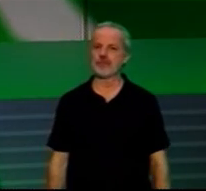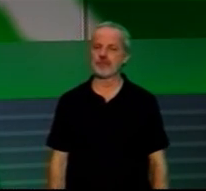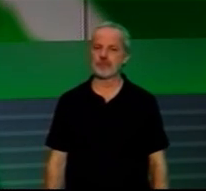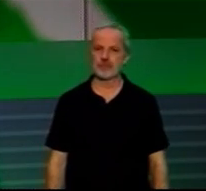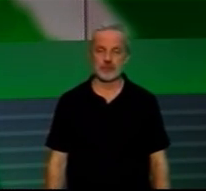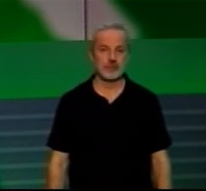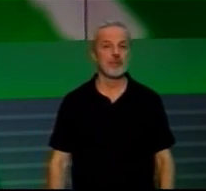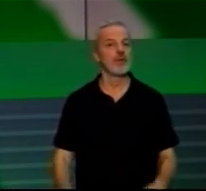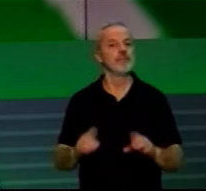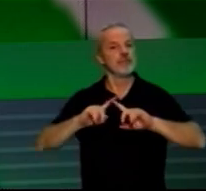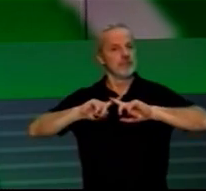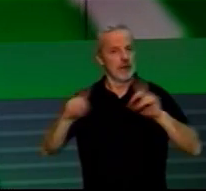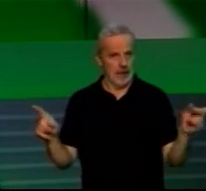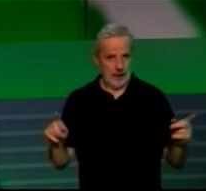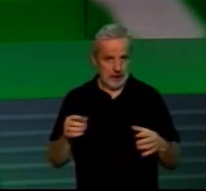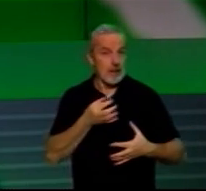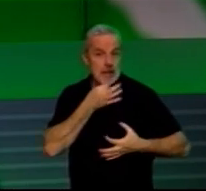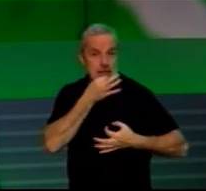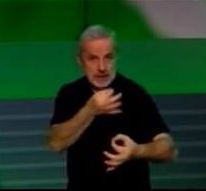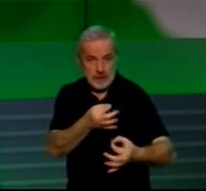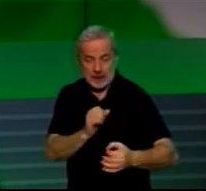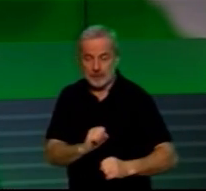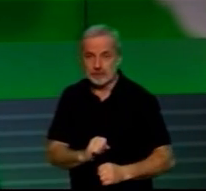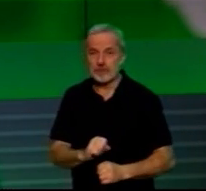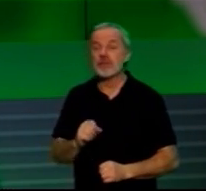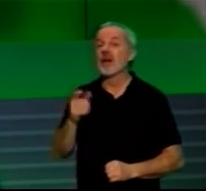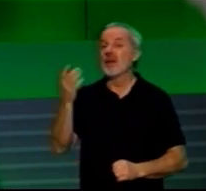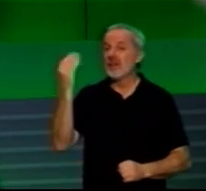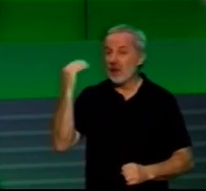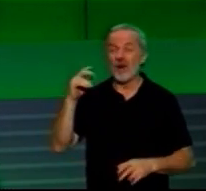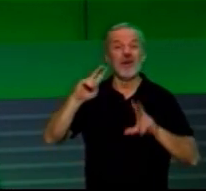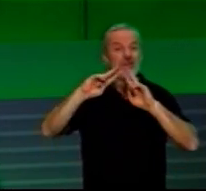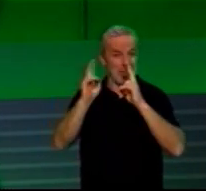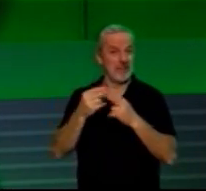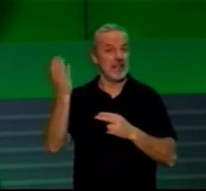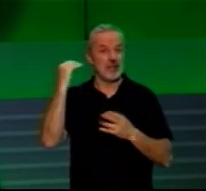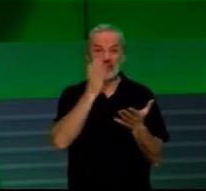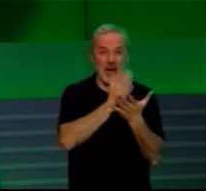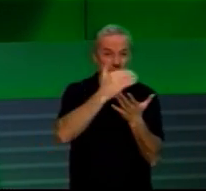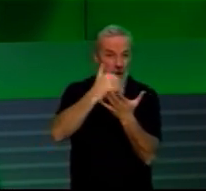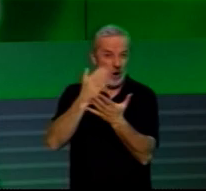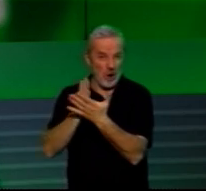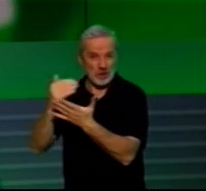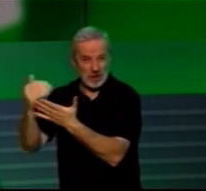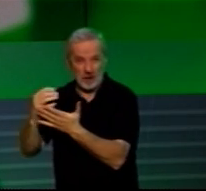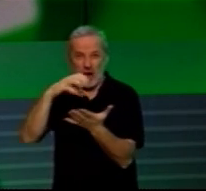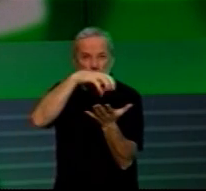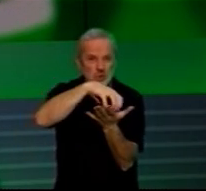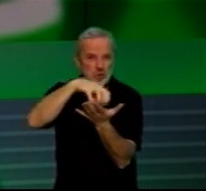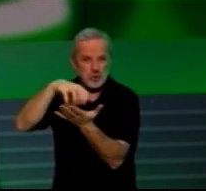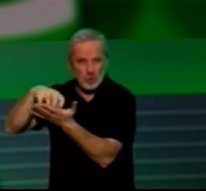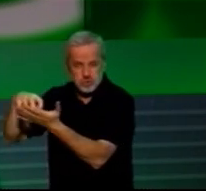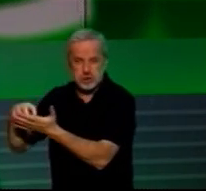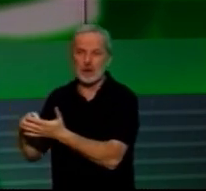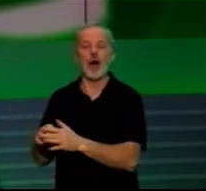otázku, protože ono ve světě už taky, tak jak jeden čas bylo to striktní dělení, tak se zase začínají prolínat a ty přestupy mezi disciplínami nejsou